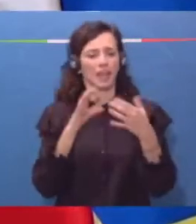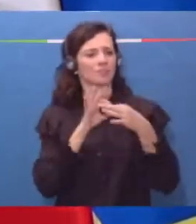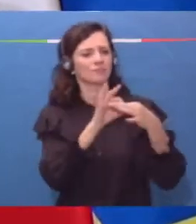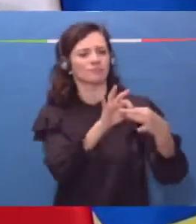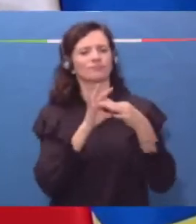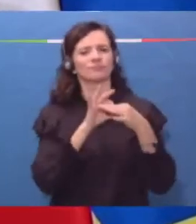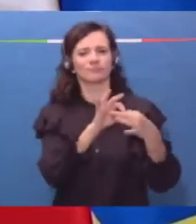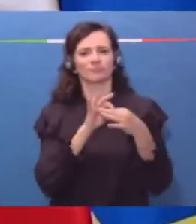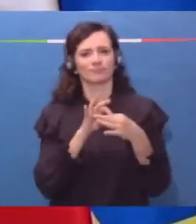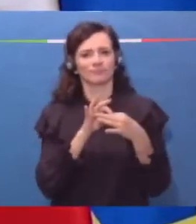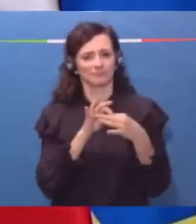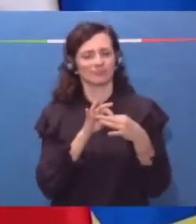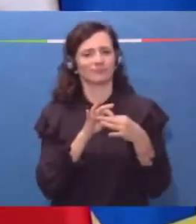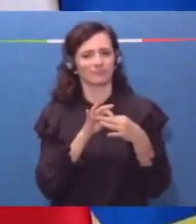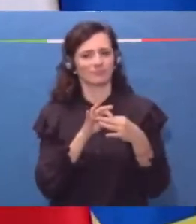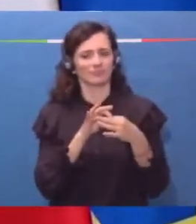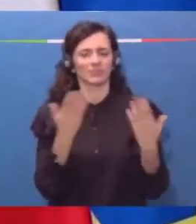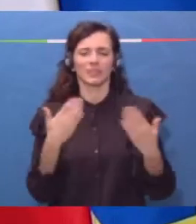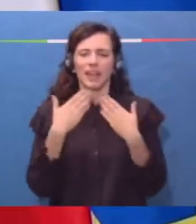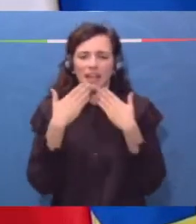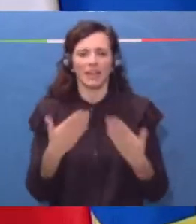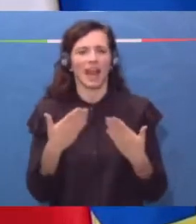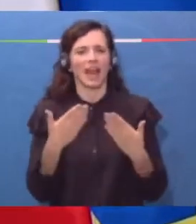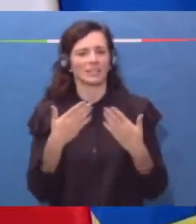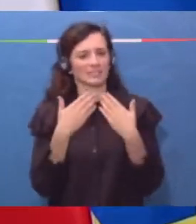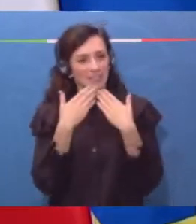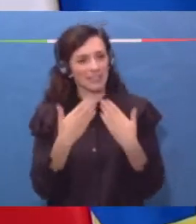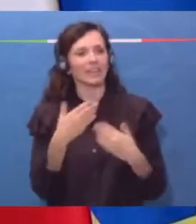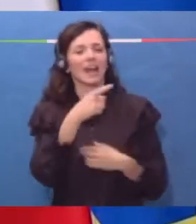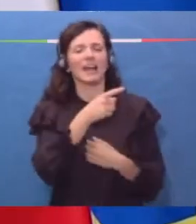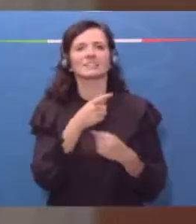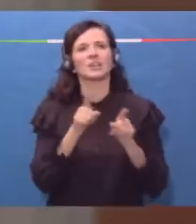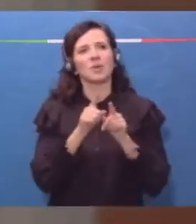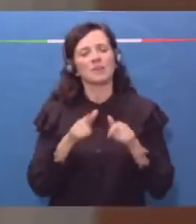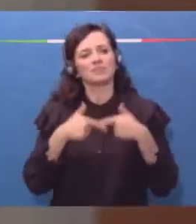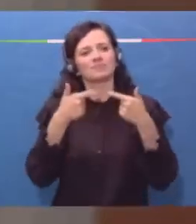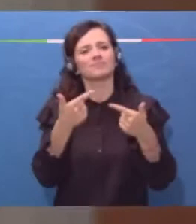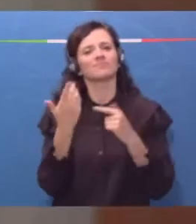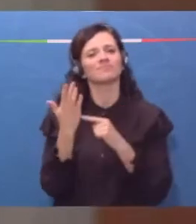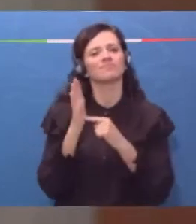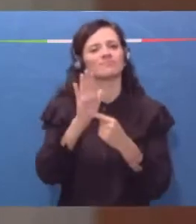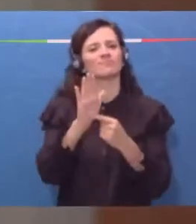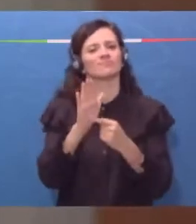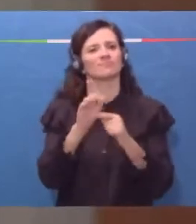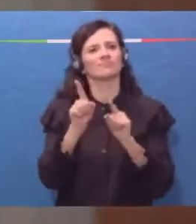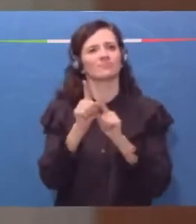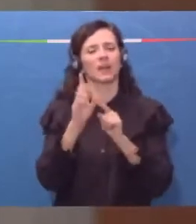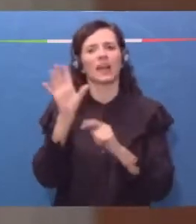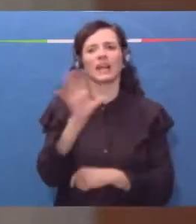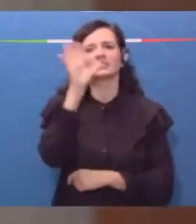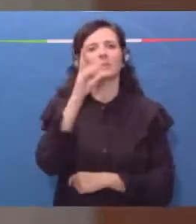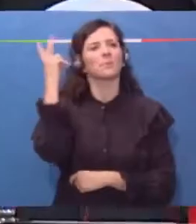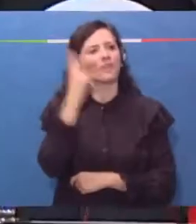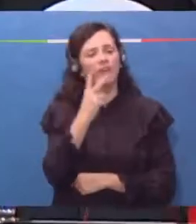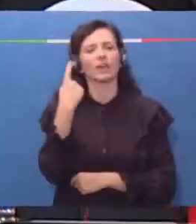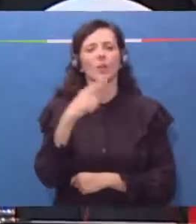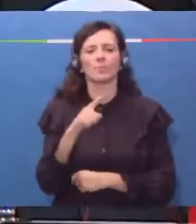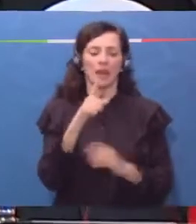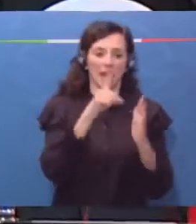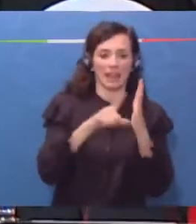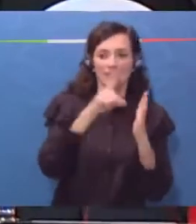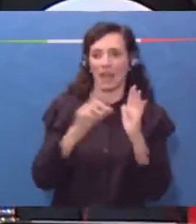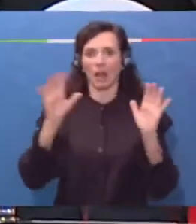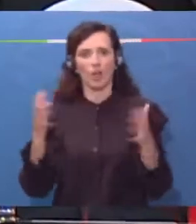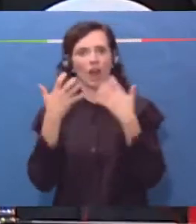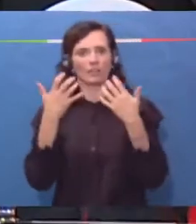Grazie di averne scandito un po' il pantheon artistico e letterario. Ecco, tra l'altro